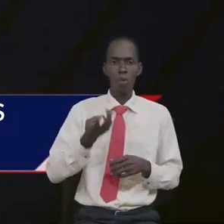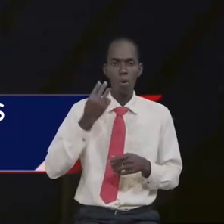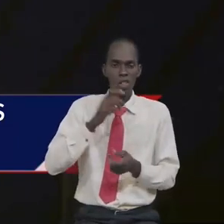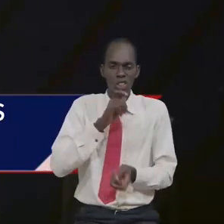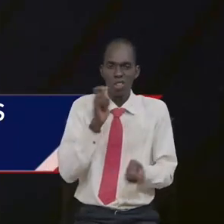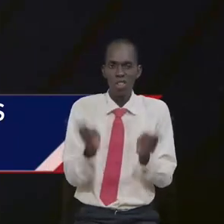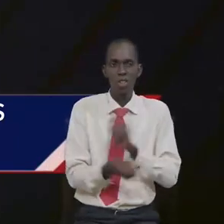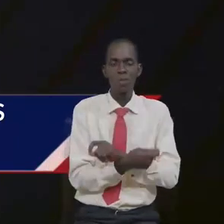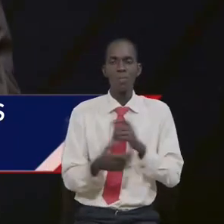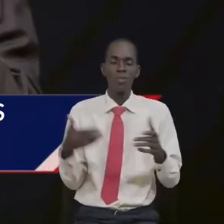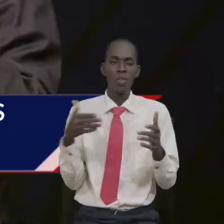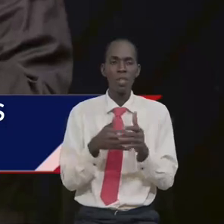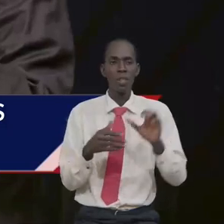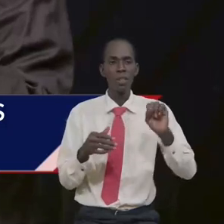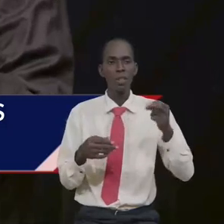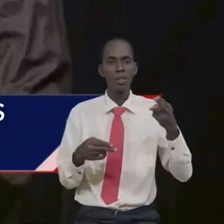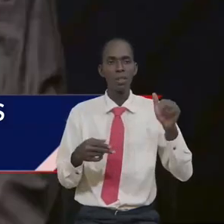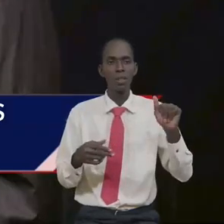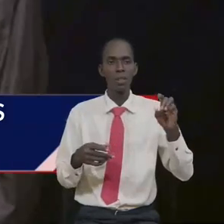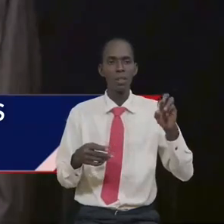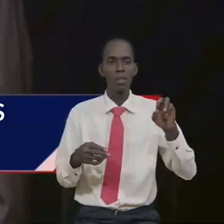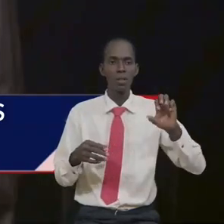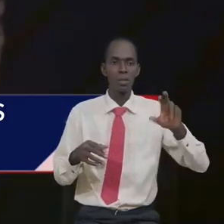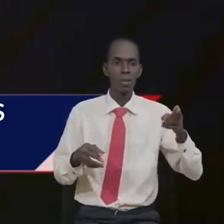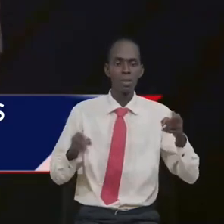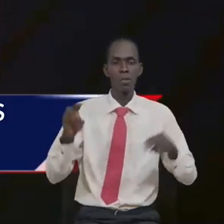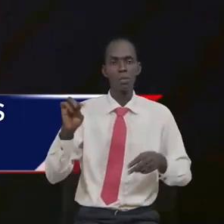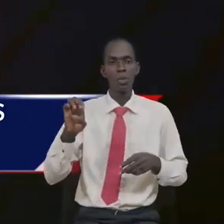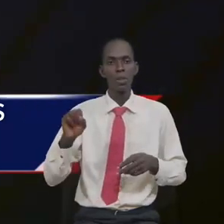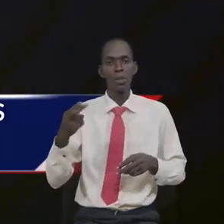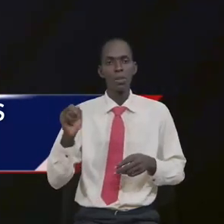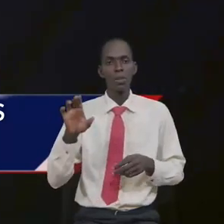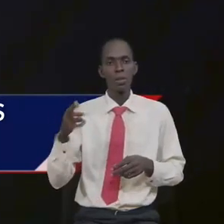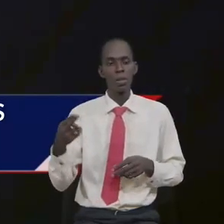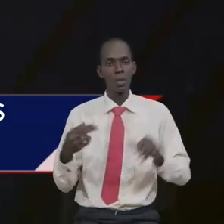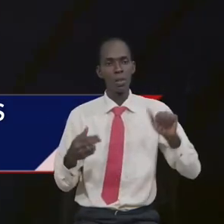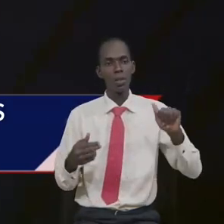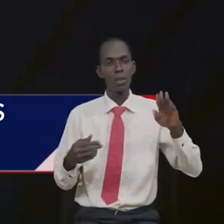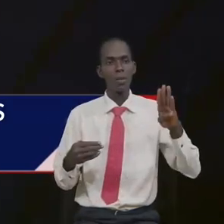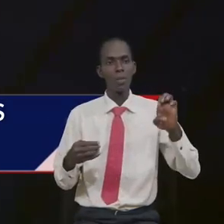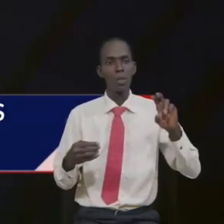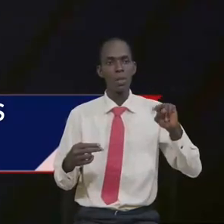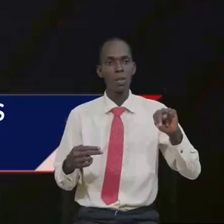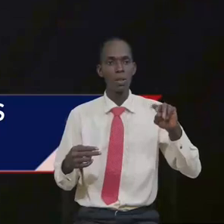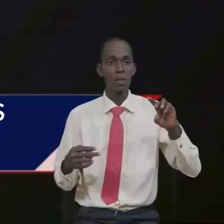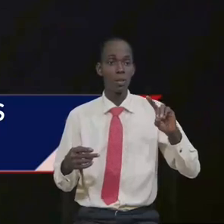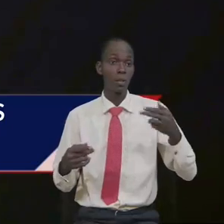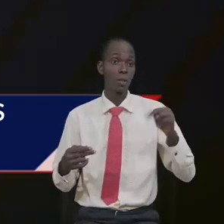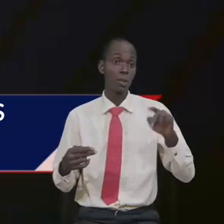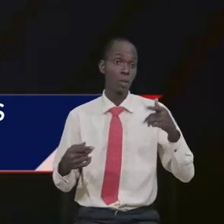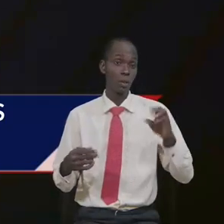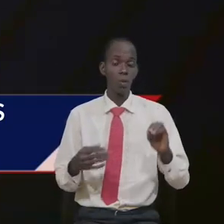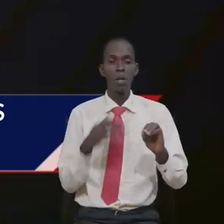ses regards contre Shadrach, Meshach et Abednego. Il reprit la parole et ordonna